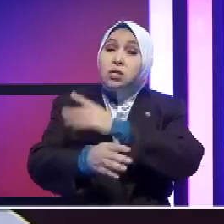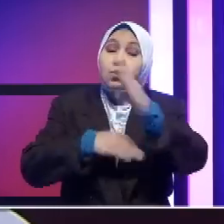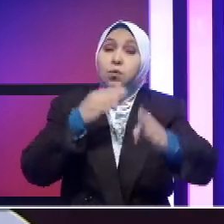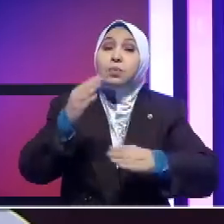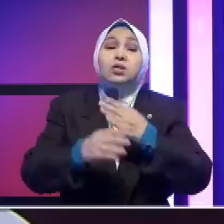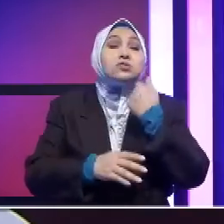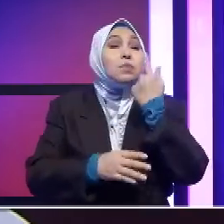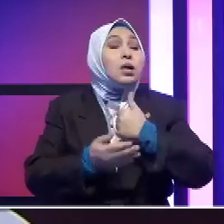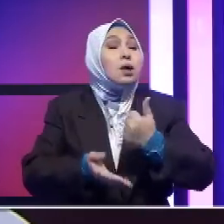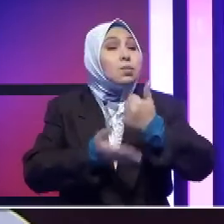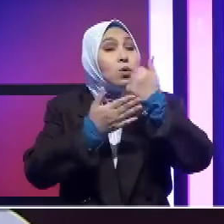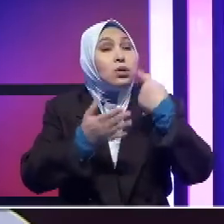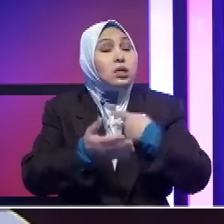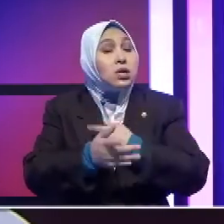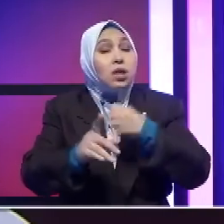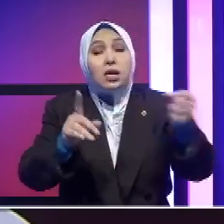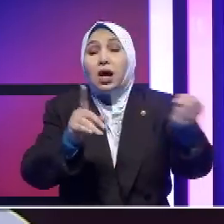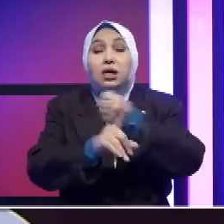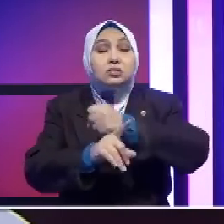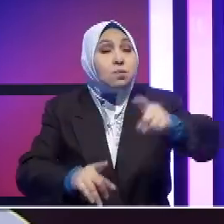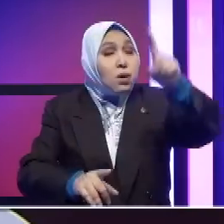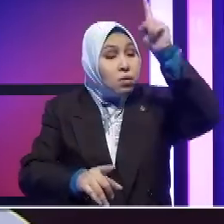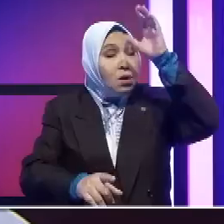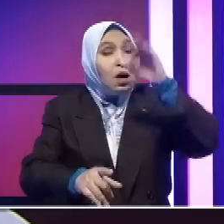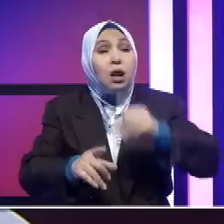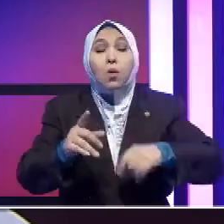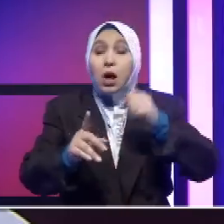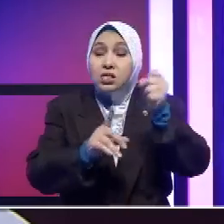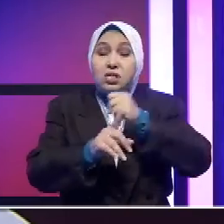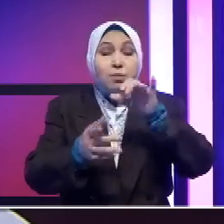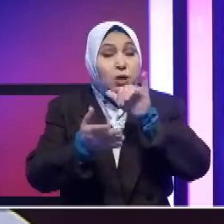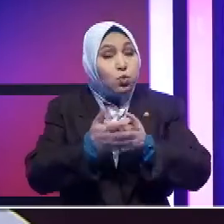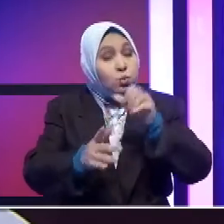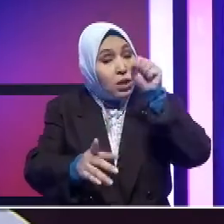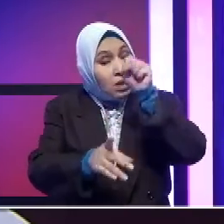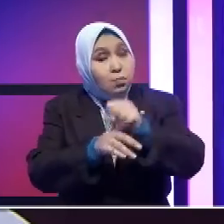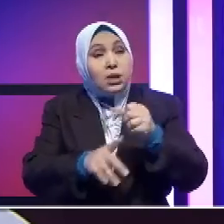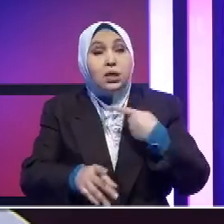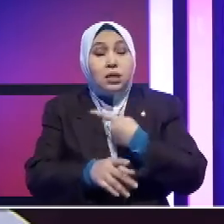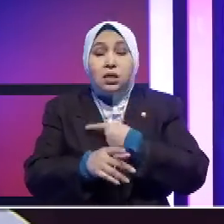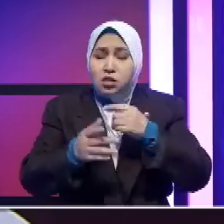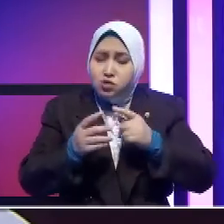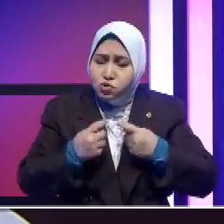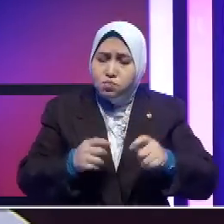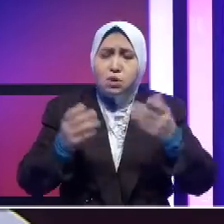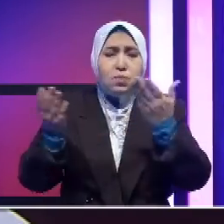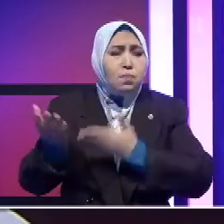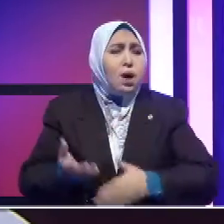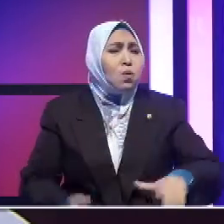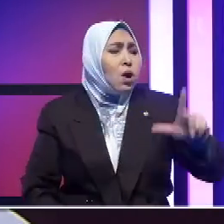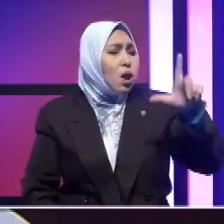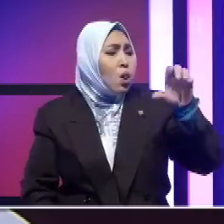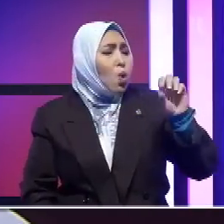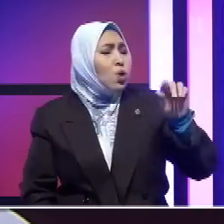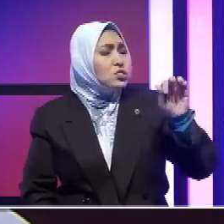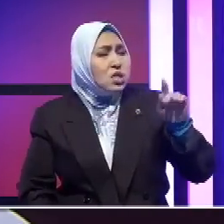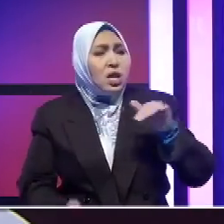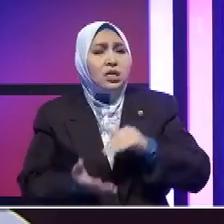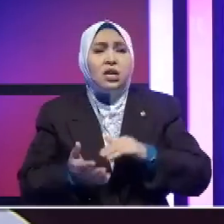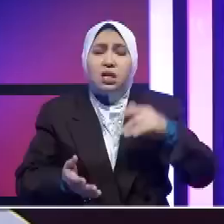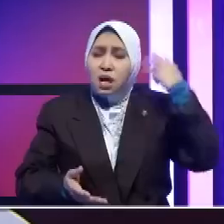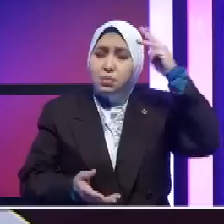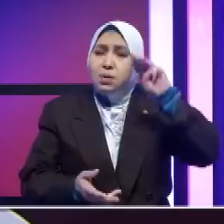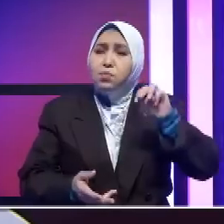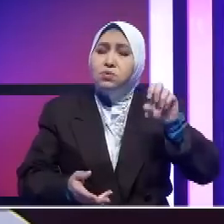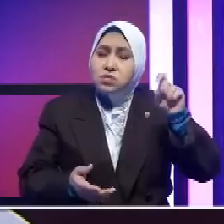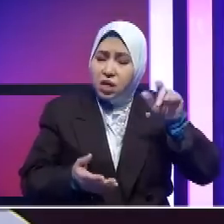yang akan menolong kita daripada azab Allah jika azab itu menimpa kita. Dia cuba membawakan logik lagi. Tadi bercakap kalau Nabi Musa ni